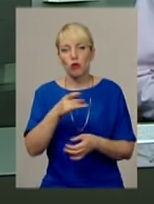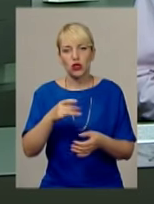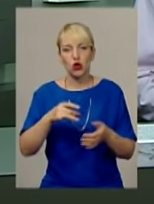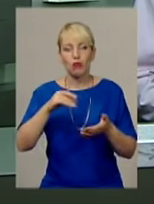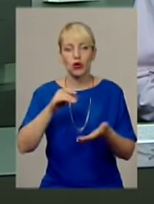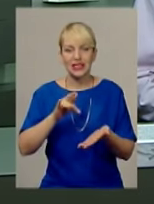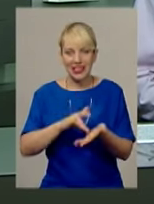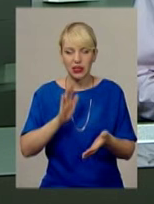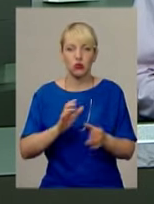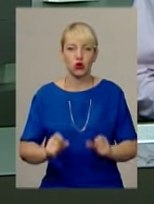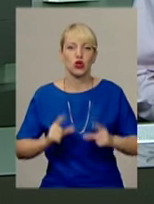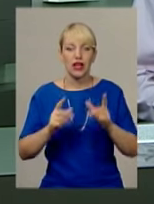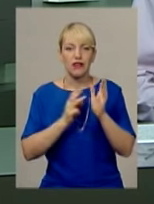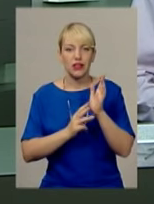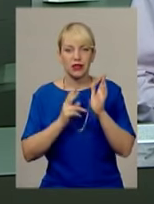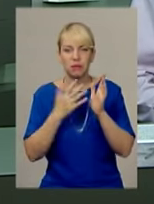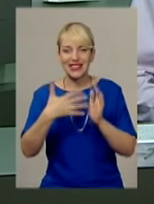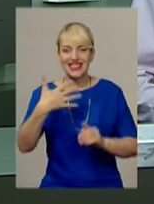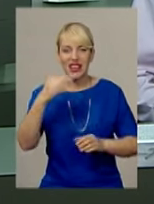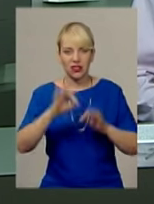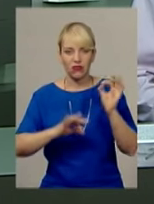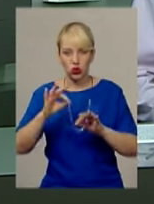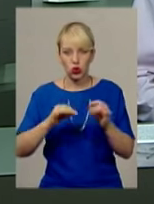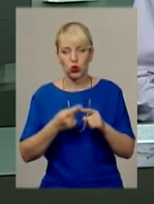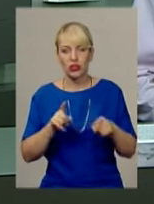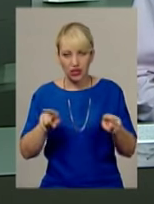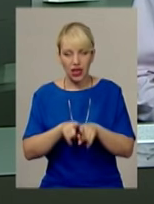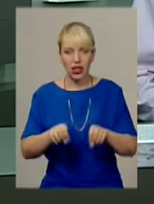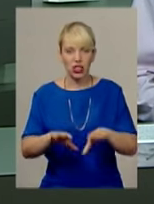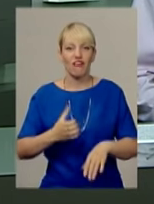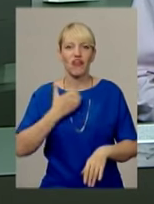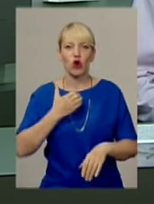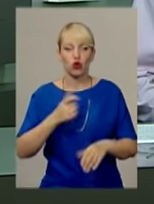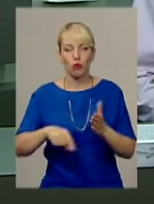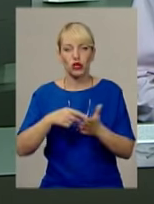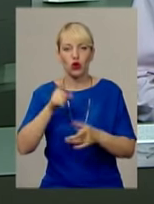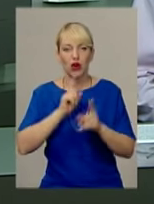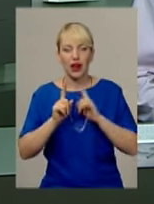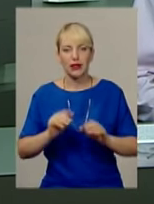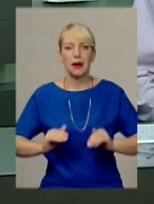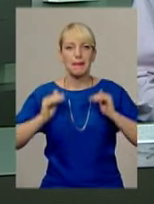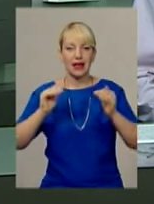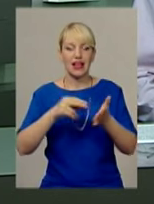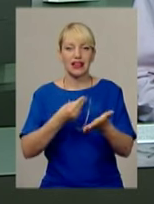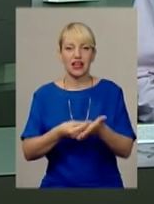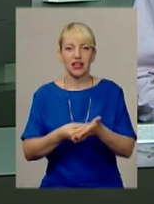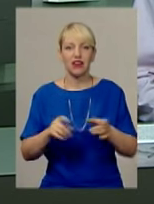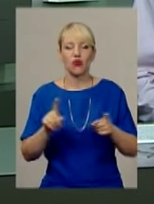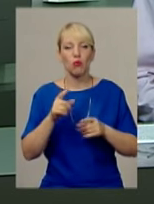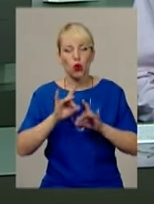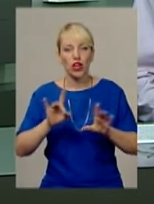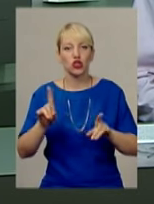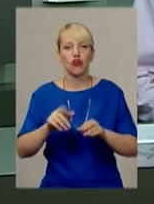на 50%. Таке рішення ухвалив виконком Хмельницької міської ради. Підняття тарифу пояснюють тим, що впродовж останніх